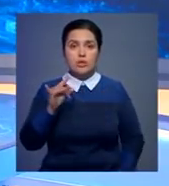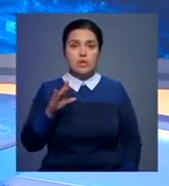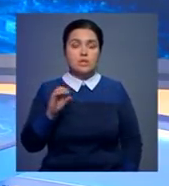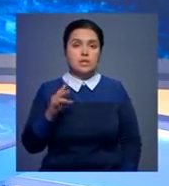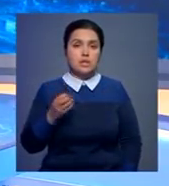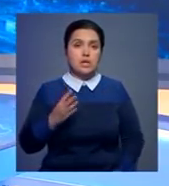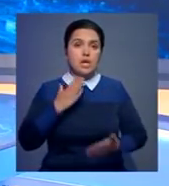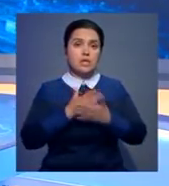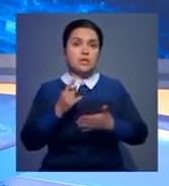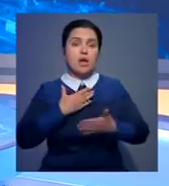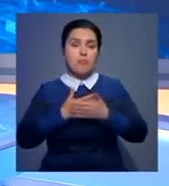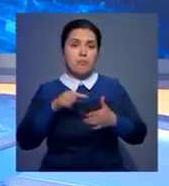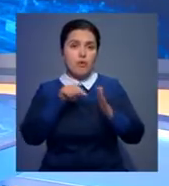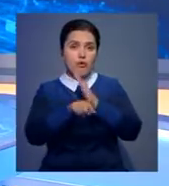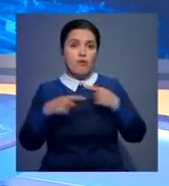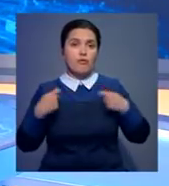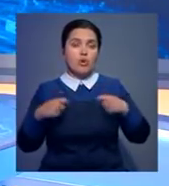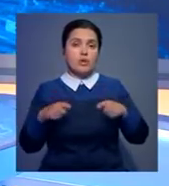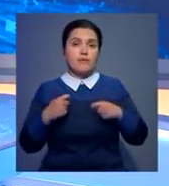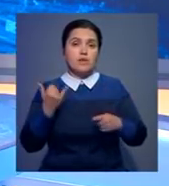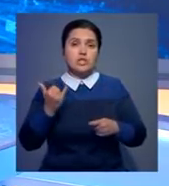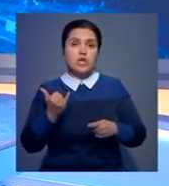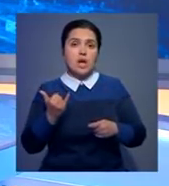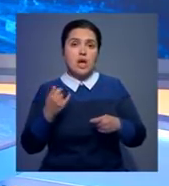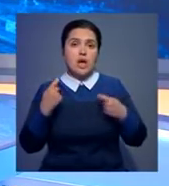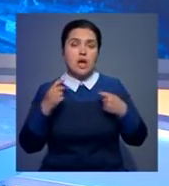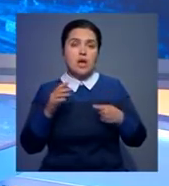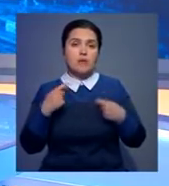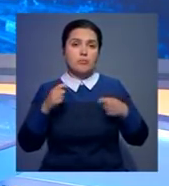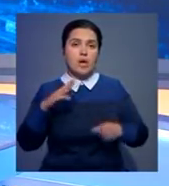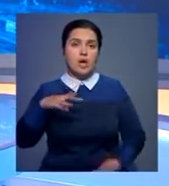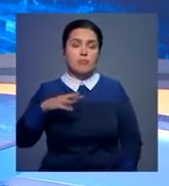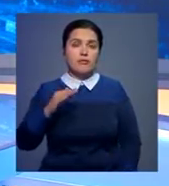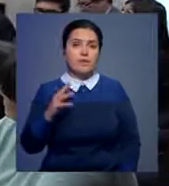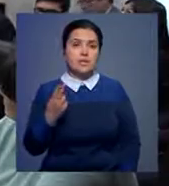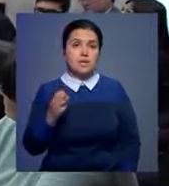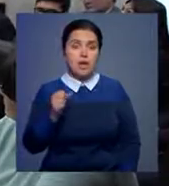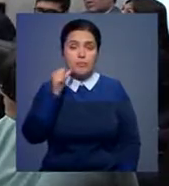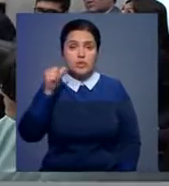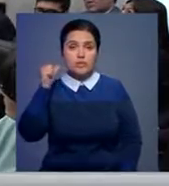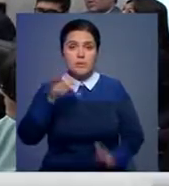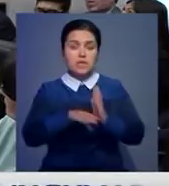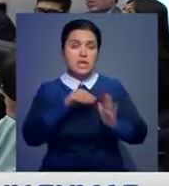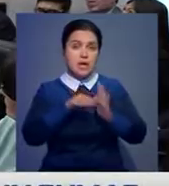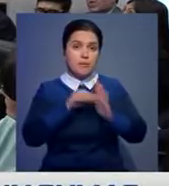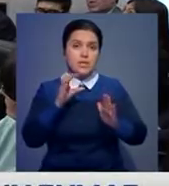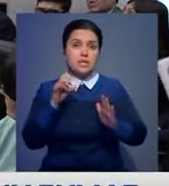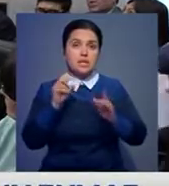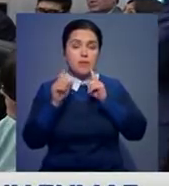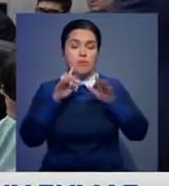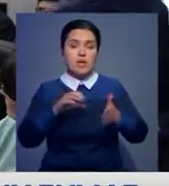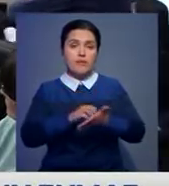тенге. Активность на фондовом рынке сейчас демонстрирует биржа МФЦА. В прошлом году депутаты Сената парламента внесли